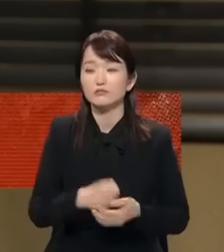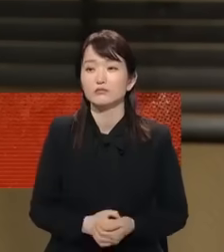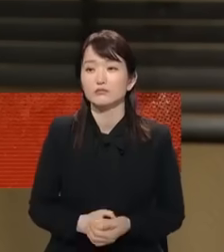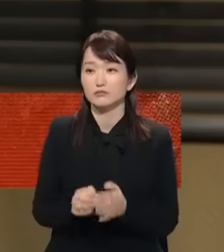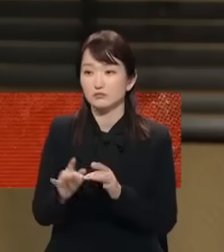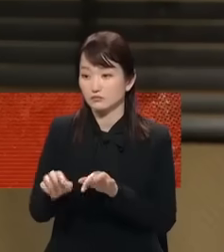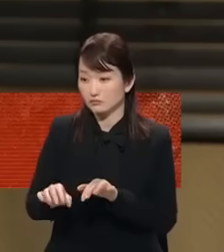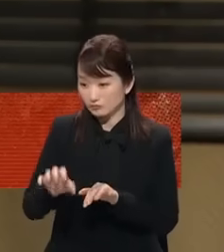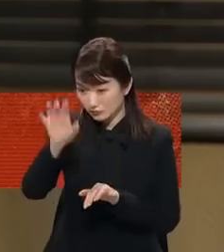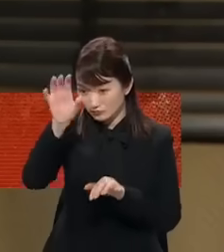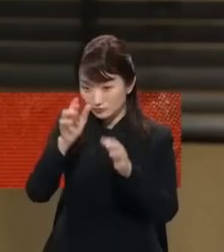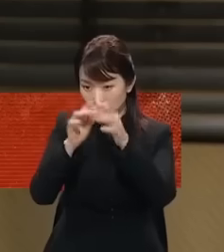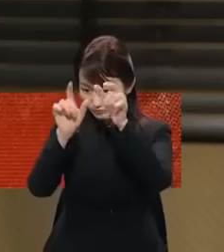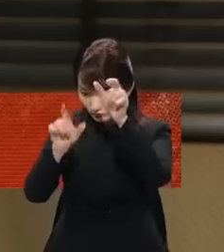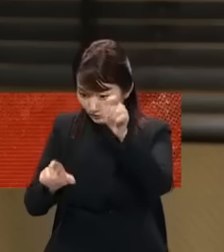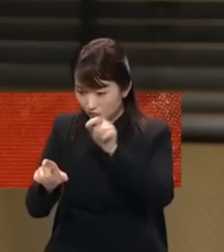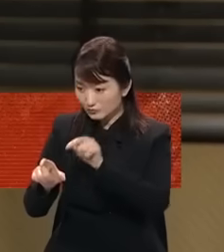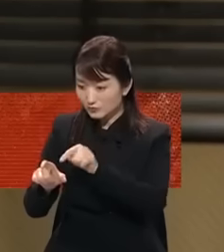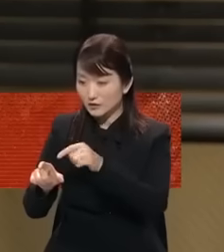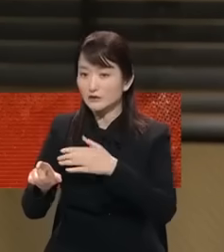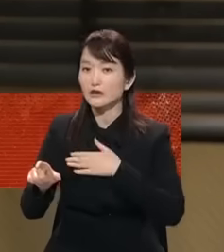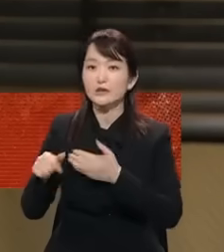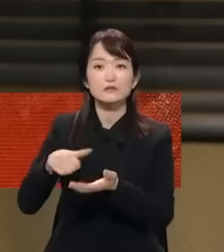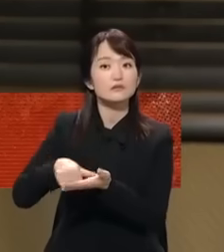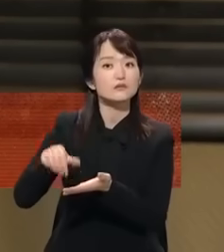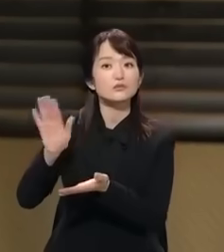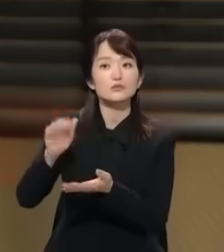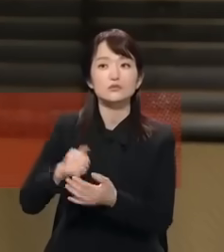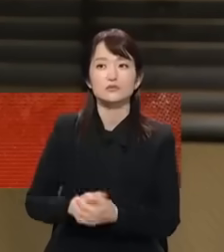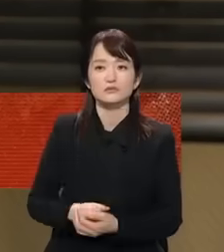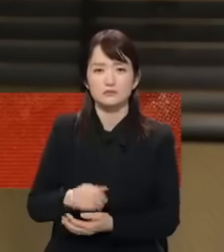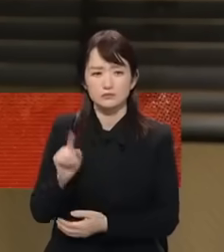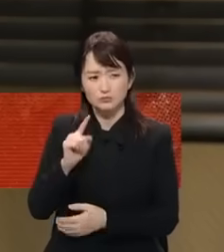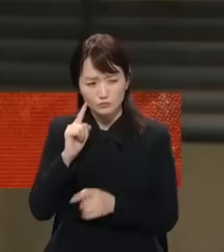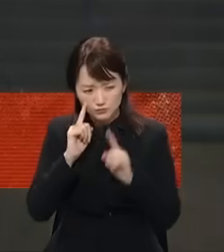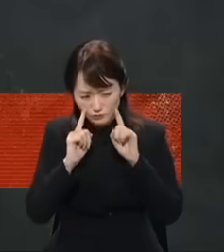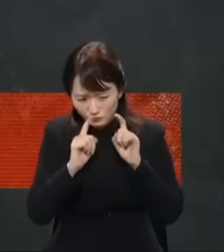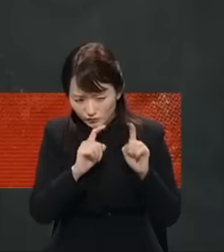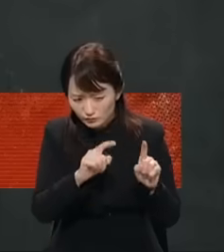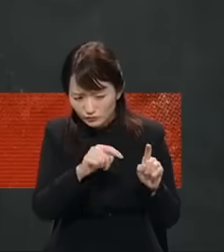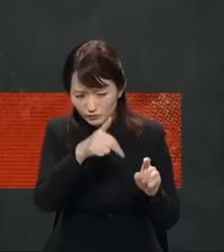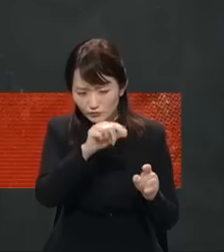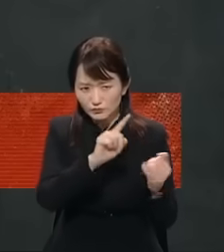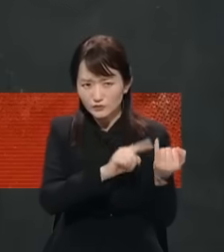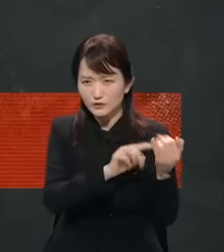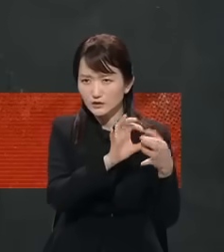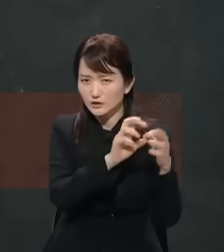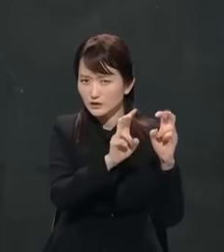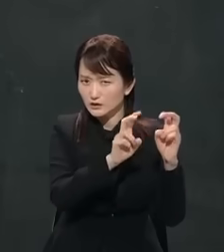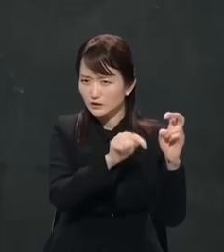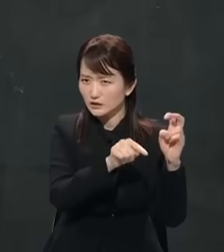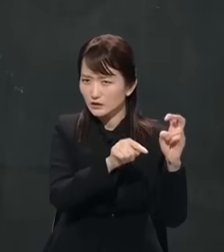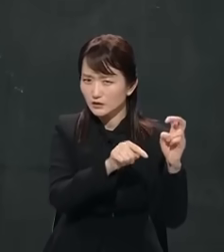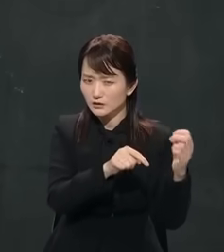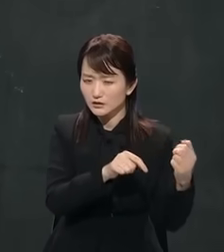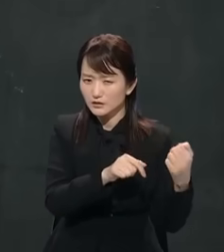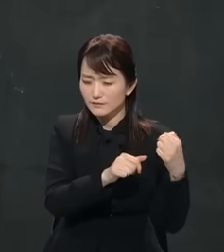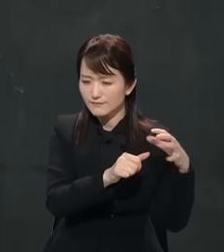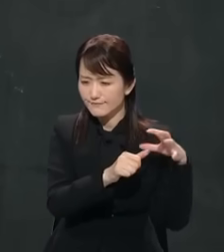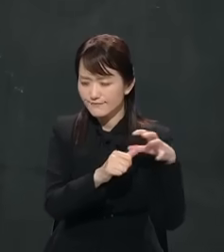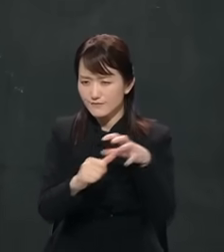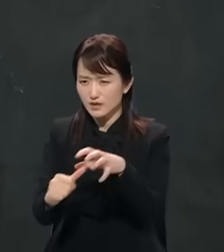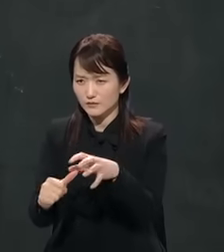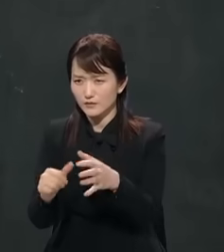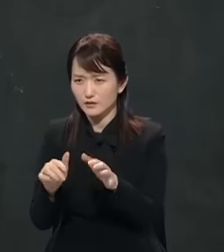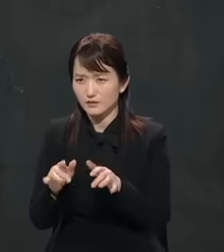사람이 댓글로 나는 지우지 않았다 그러다 보니까 어떤 의혹이 제기 되냐면 혹시 전종서 씨 소속사 속에서 무슨 힘을 쓴게 아니냐 이런